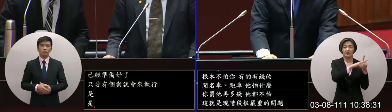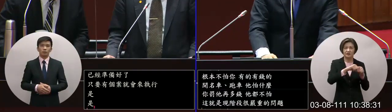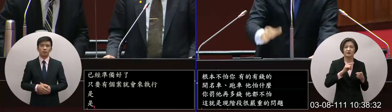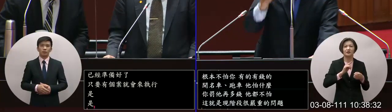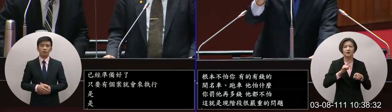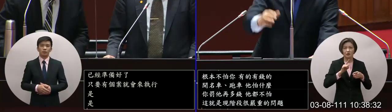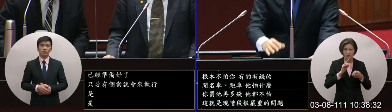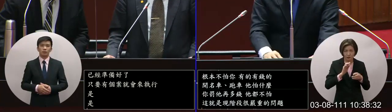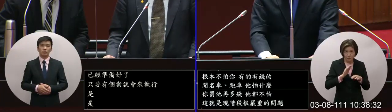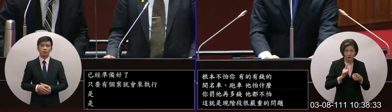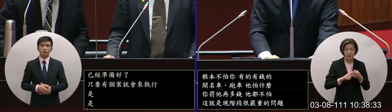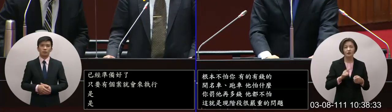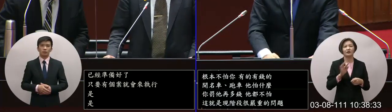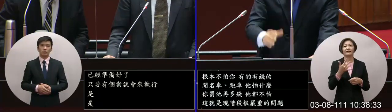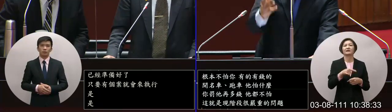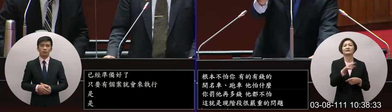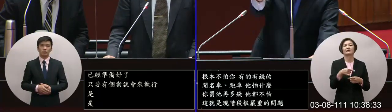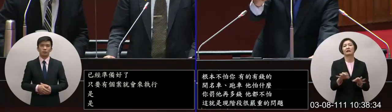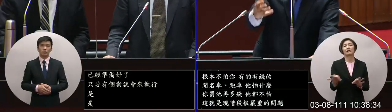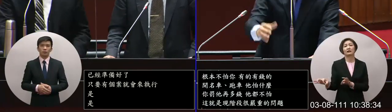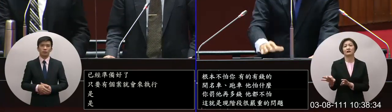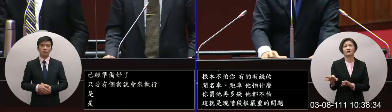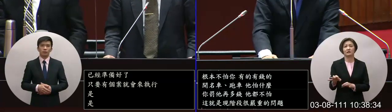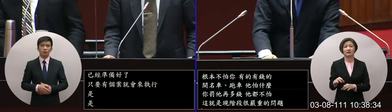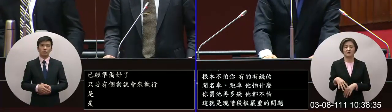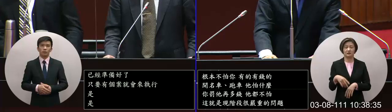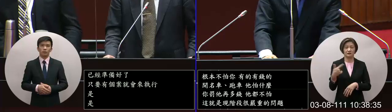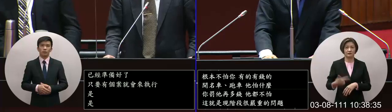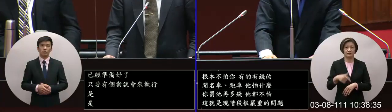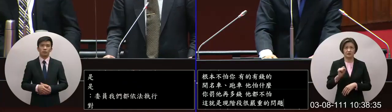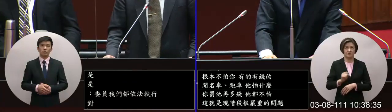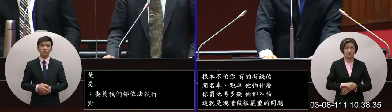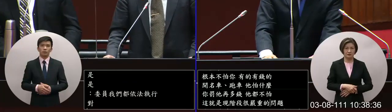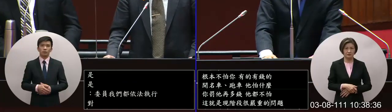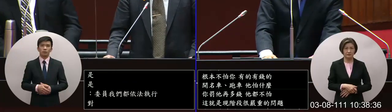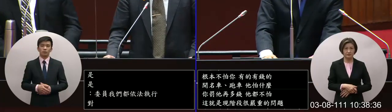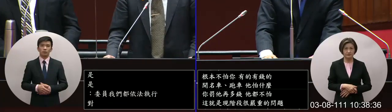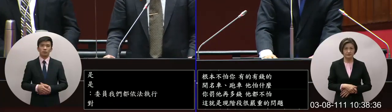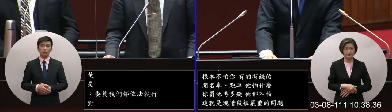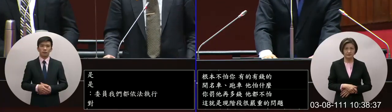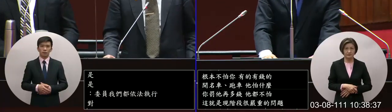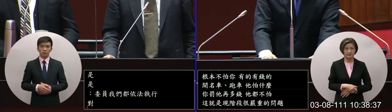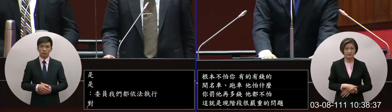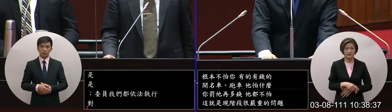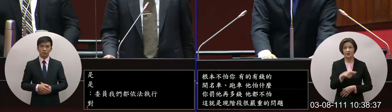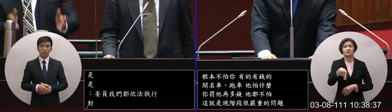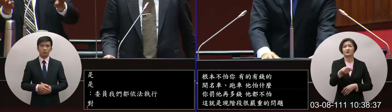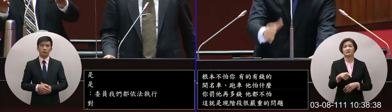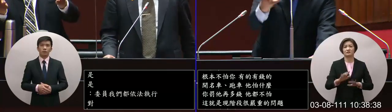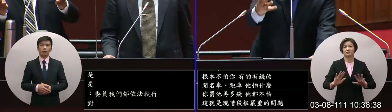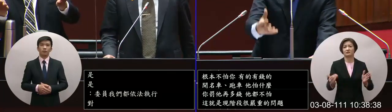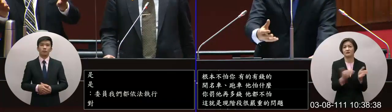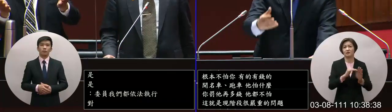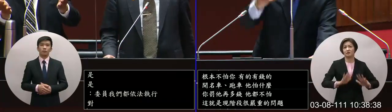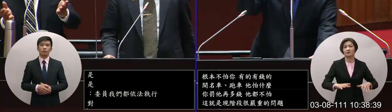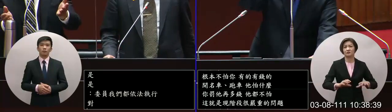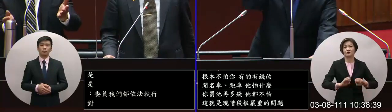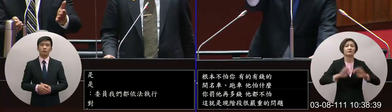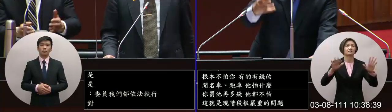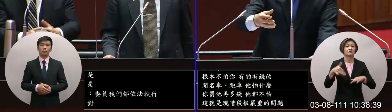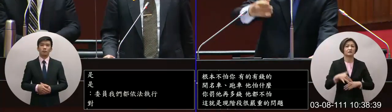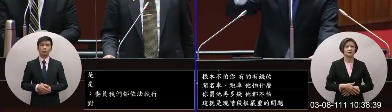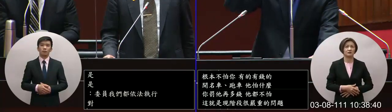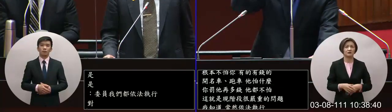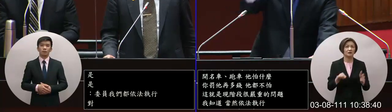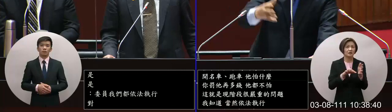差。这个一月已经通过了，到现在都还没有啊。确实啊，没有公布啊，对不对？没有专区，